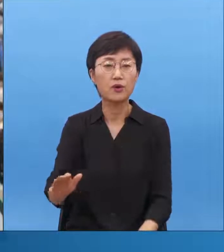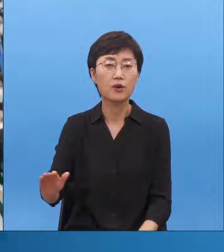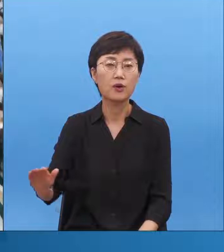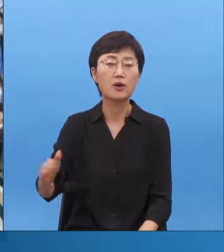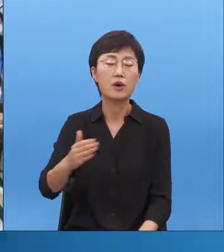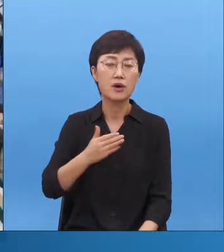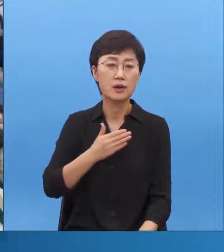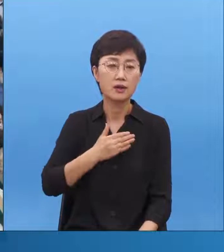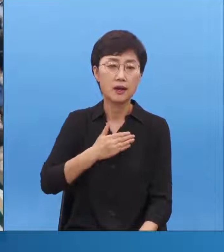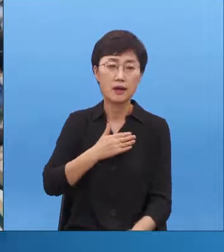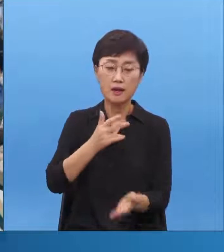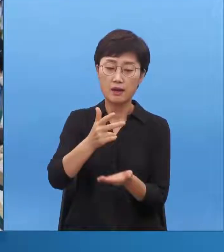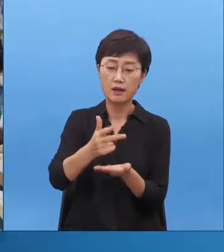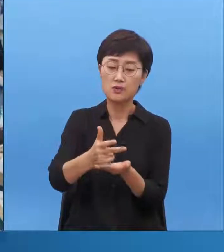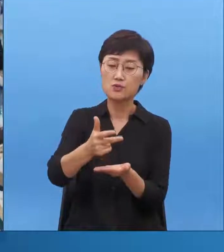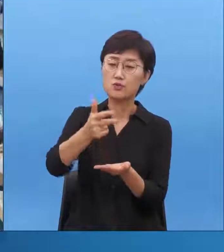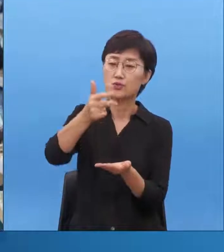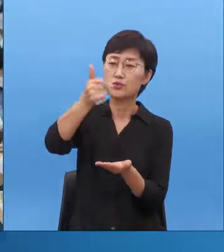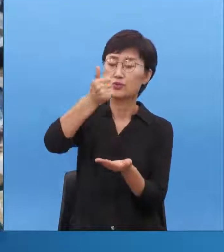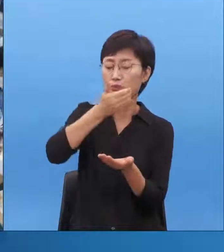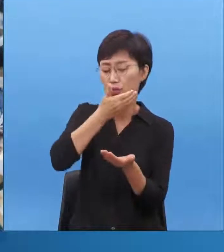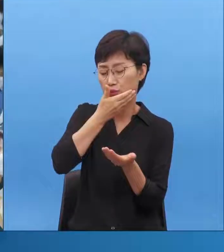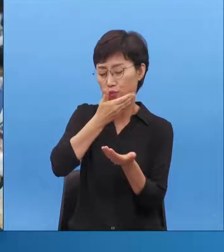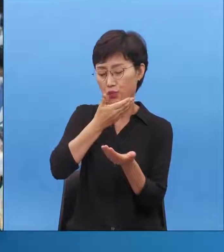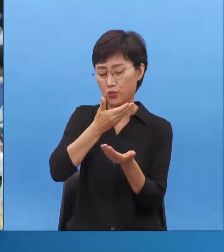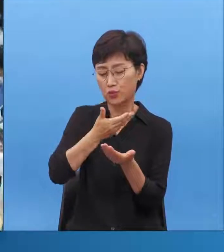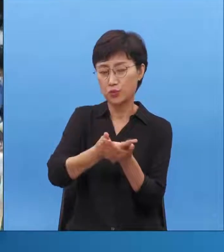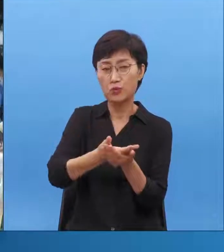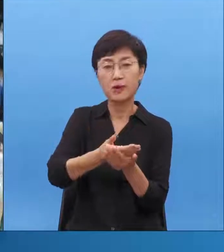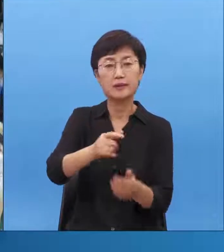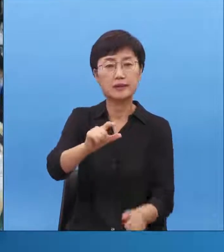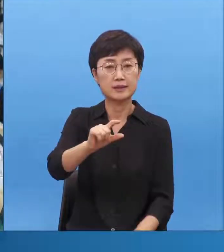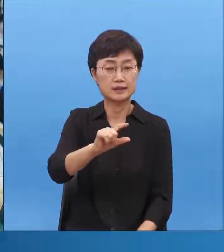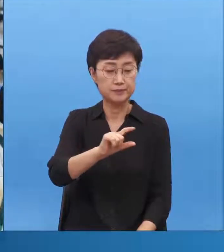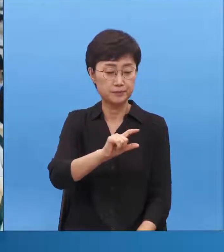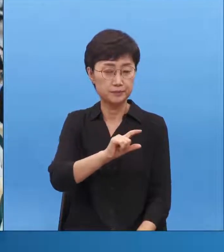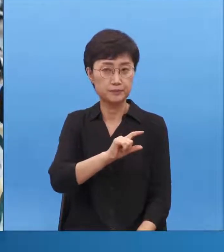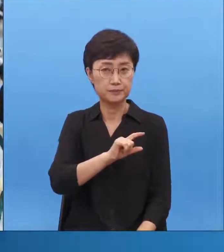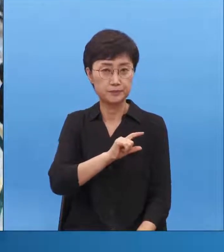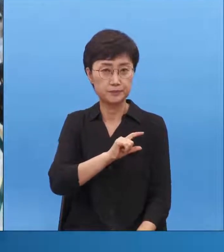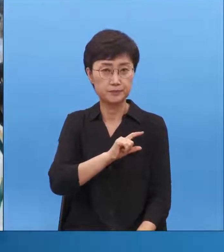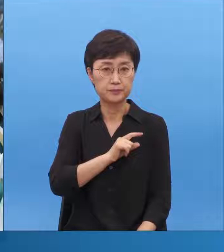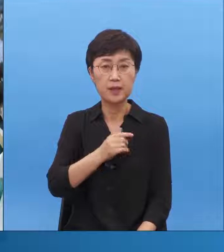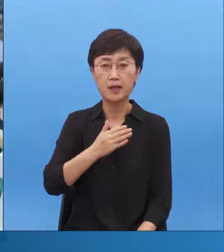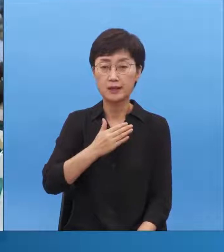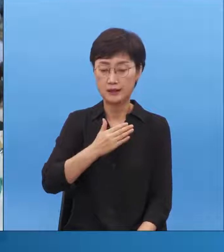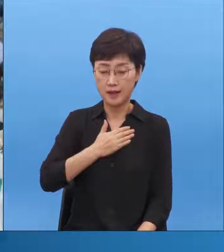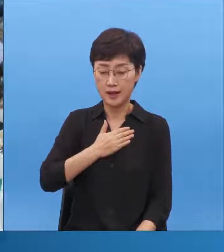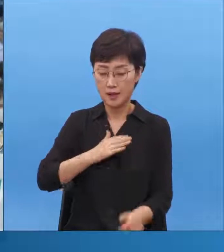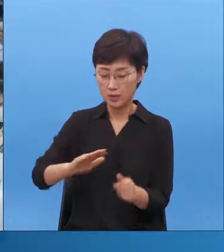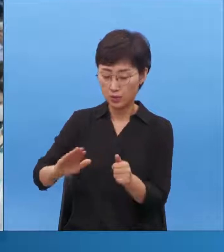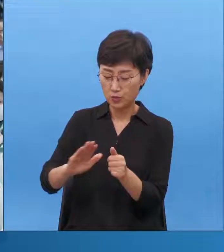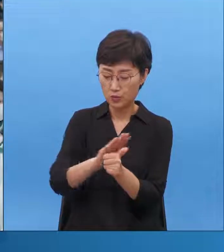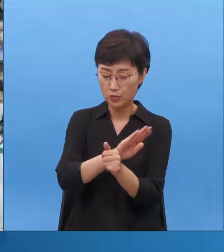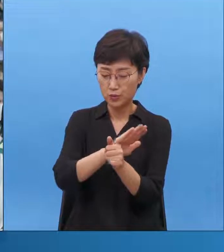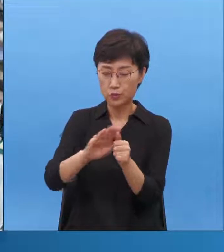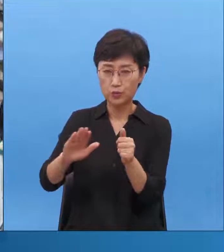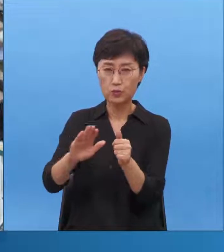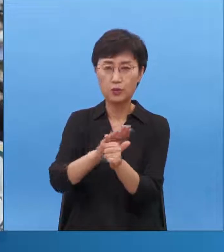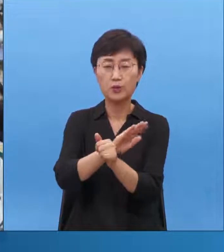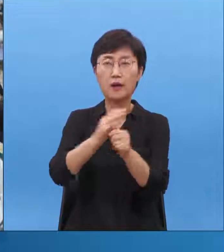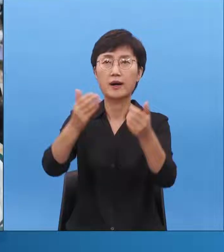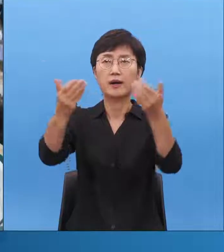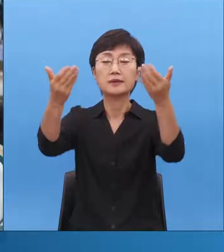내 주의 귀한 이름이 날